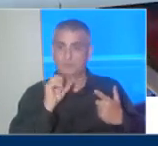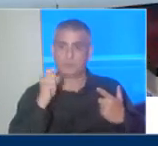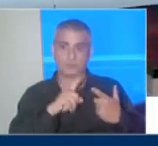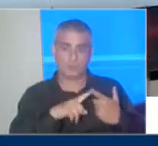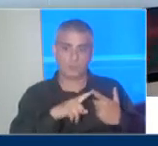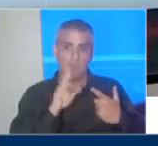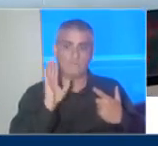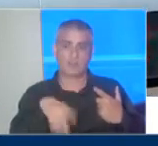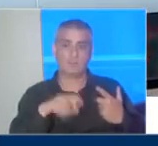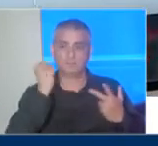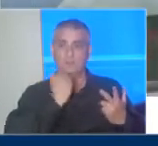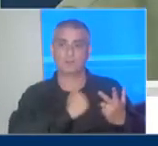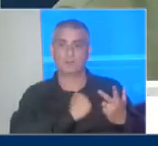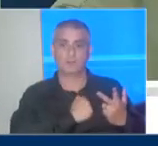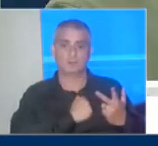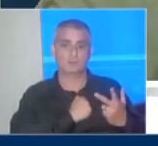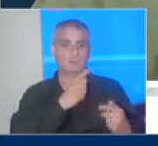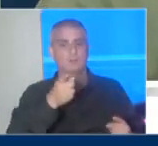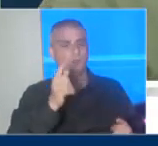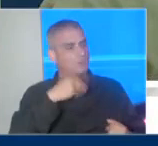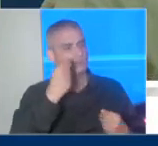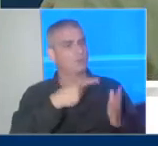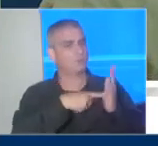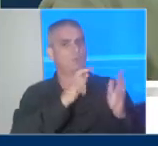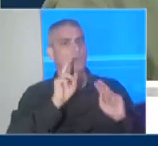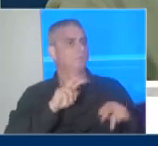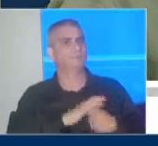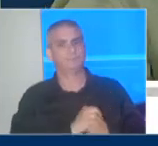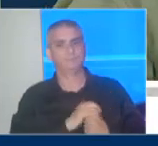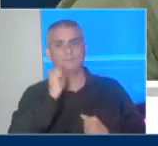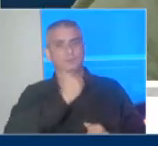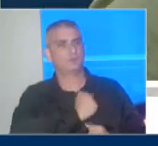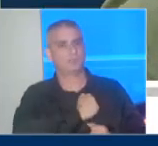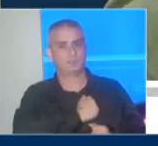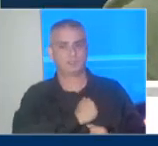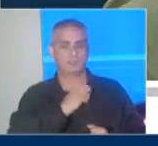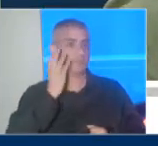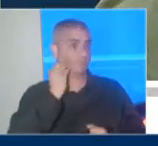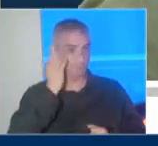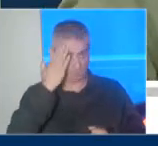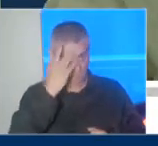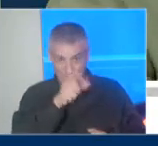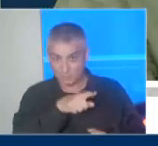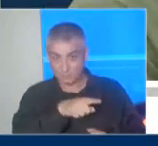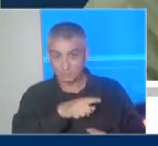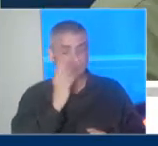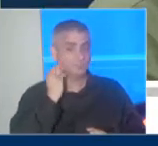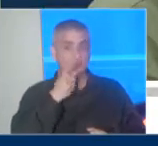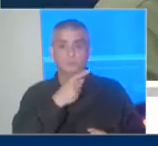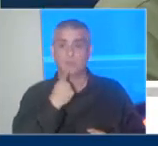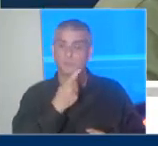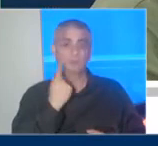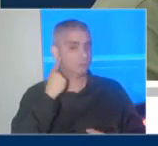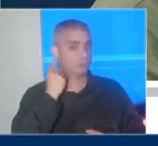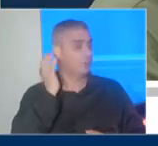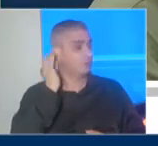התורה, וגם הציונות הדתית. אז הנה, בואי אני אתן לך דוגמה מובהקת. כן. הציונות הדתית, בצלאל כן. סמוטריץ', מכירה כן, את האיש? מכירה. בצלאל סמוטריץ' אמר,